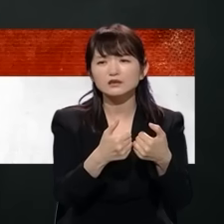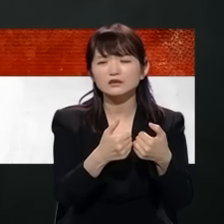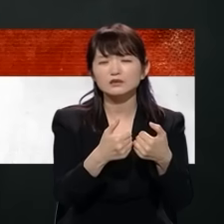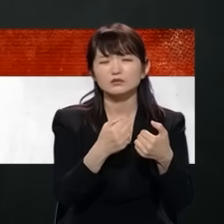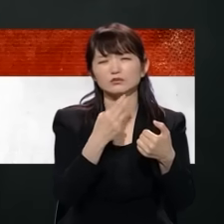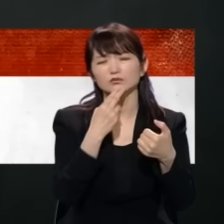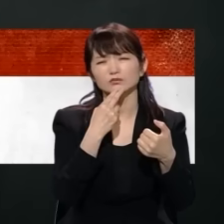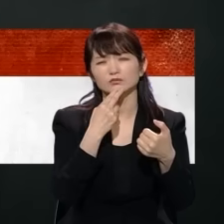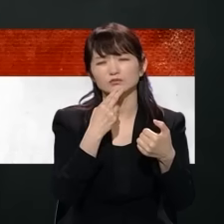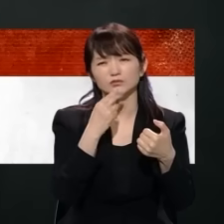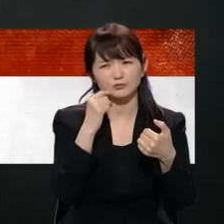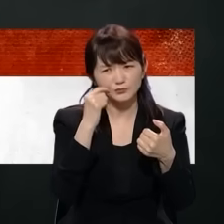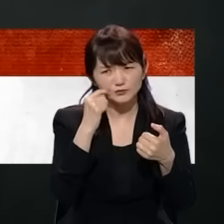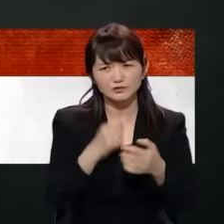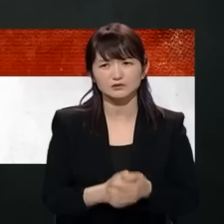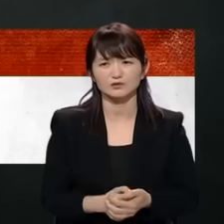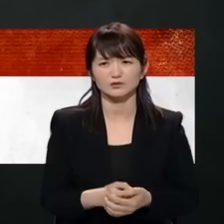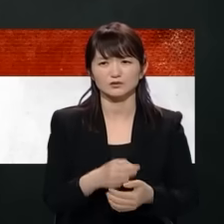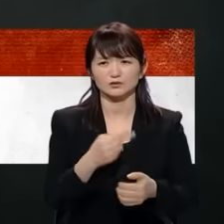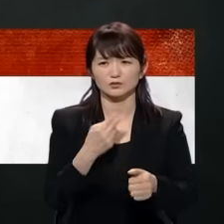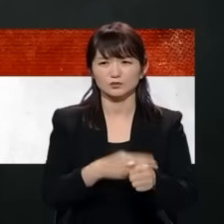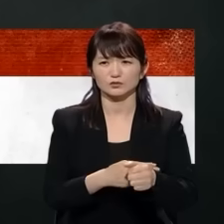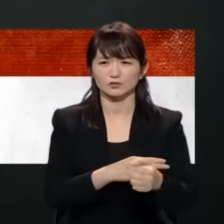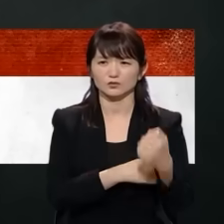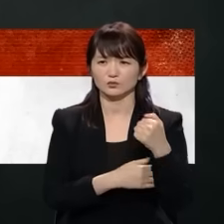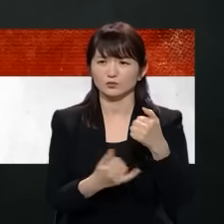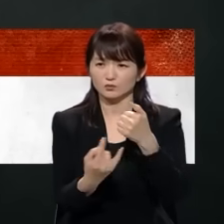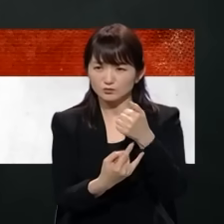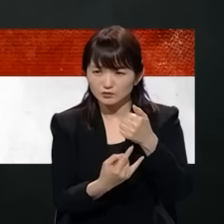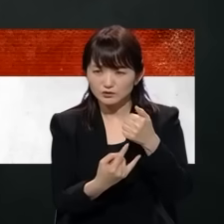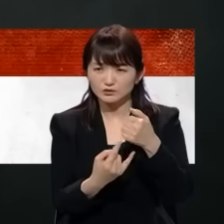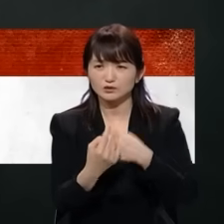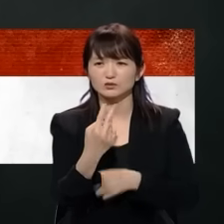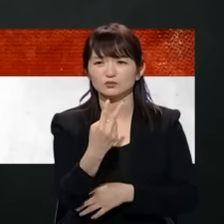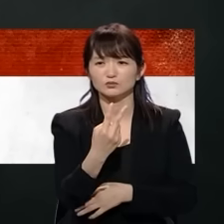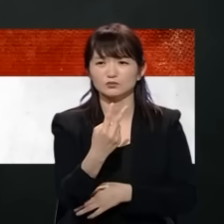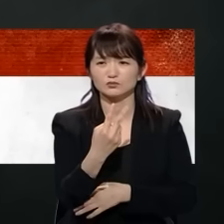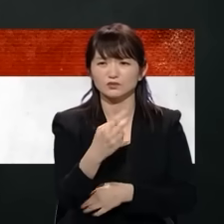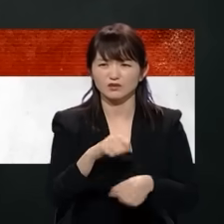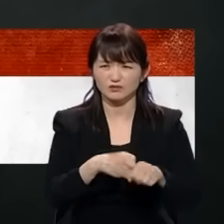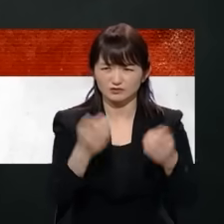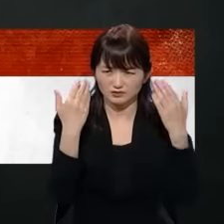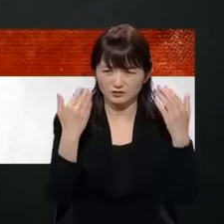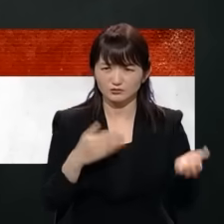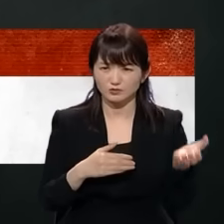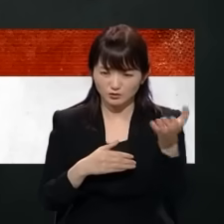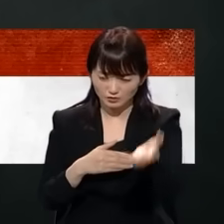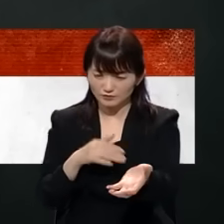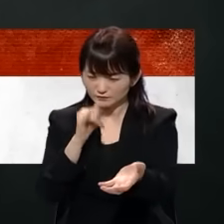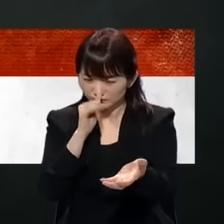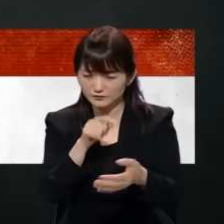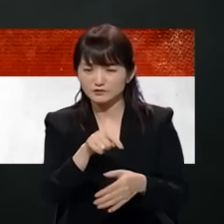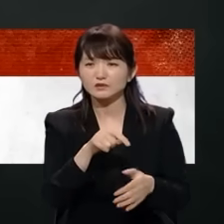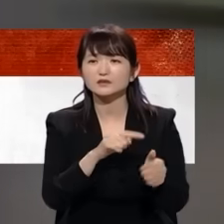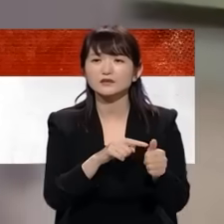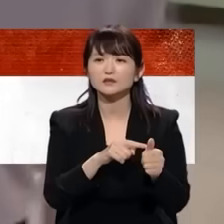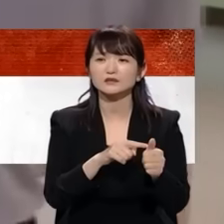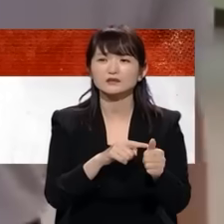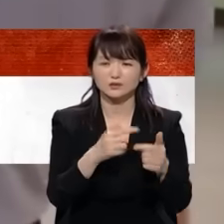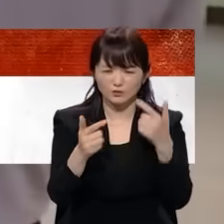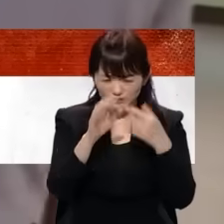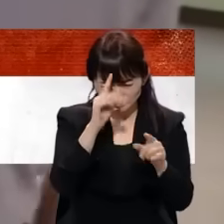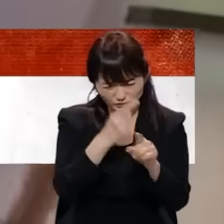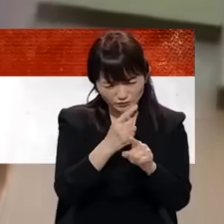이루어지지를 않고 있어요. 교권위를 두 번 했으니까 강제전화 가능성이 높죠. 분명히 갈 건데 얘는 분명히 치료를 받아야 돼요.